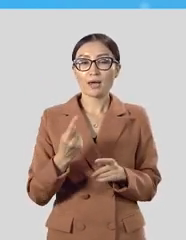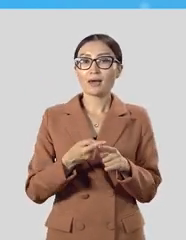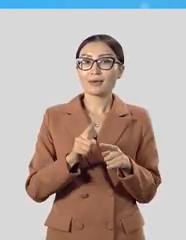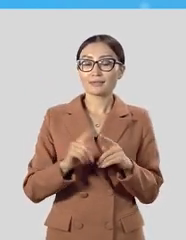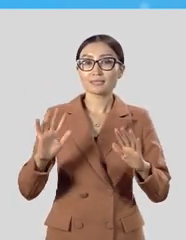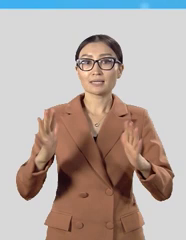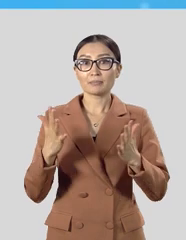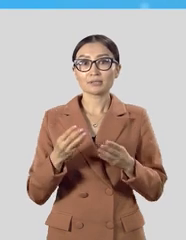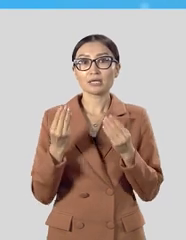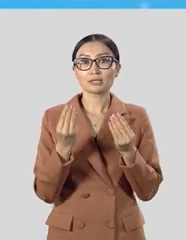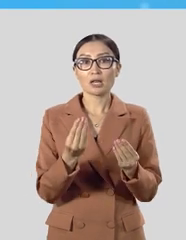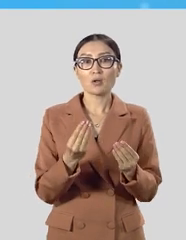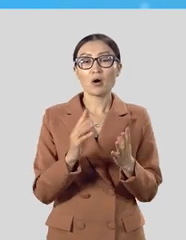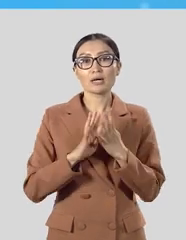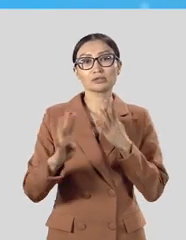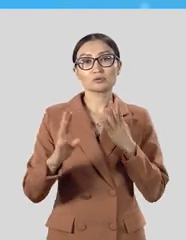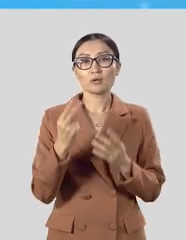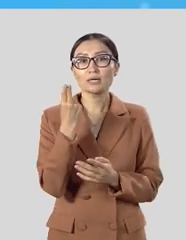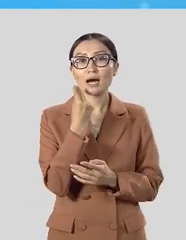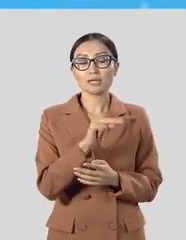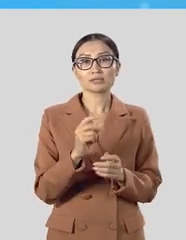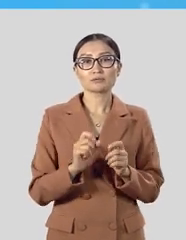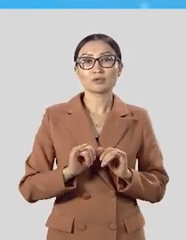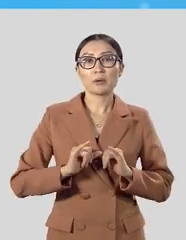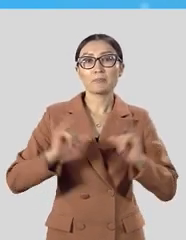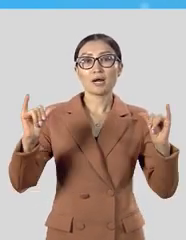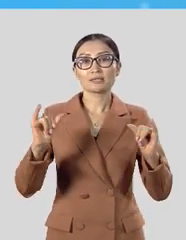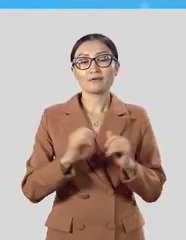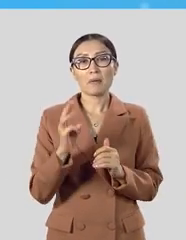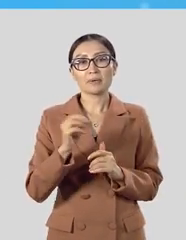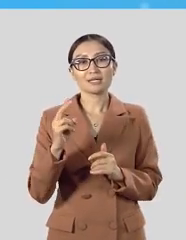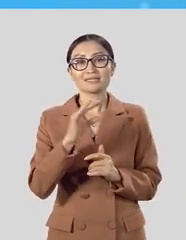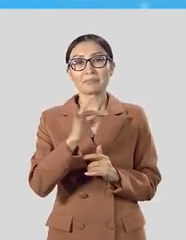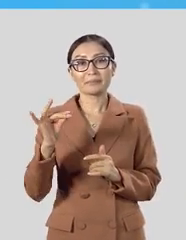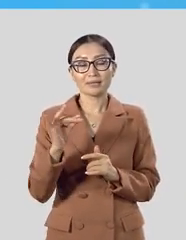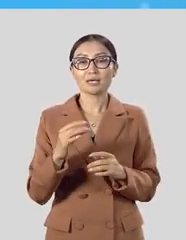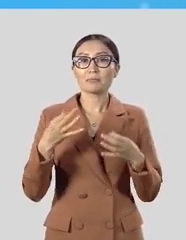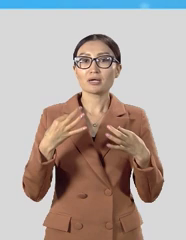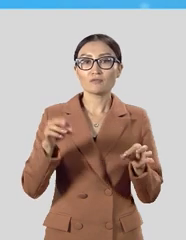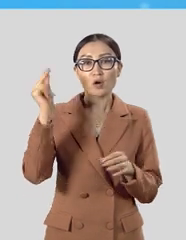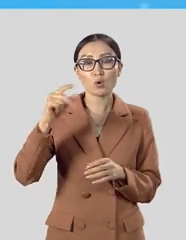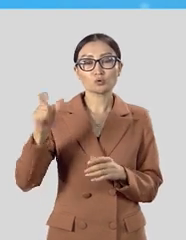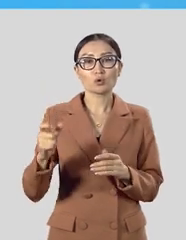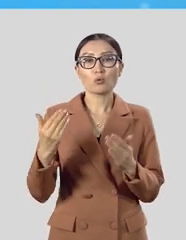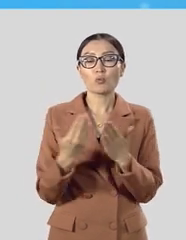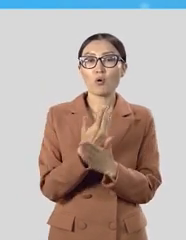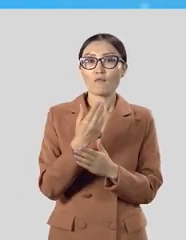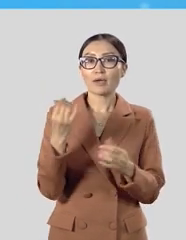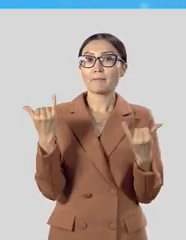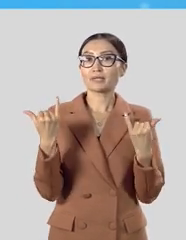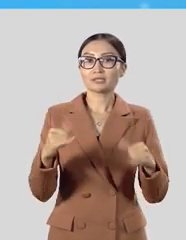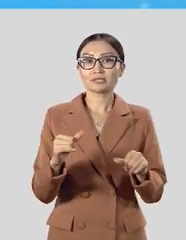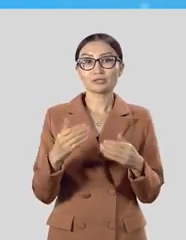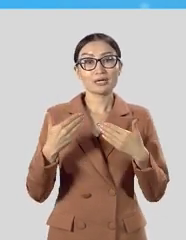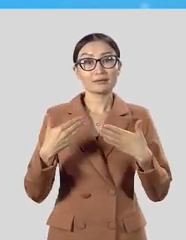данное событие дало очередной качественный прорыв в микроскопии и позволило ученым сделать новые,